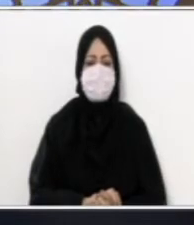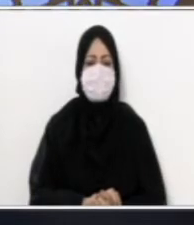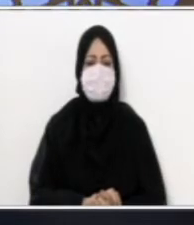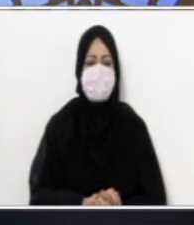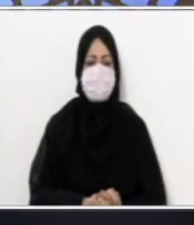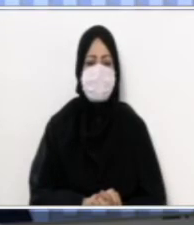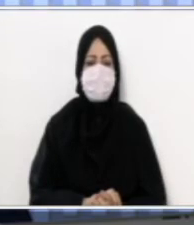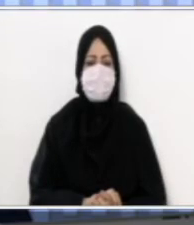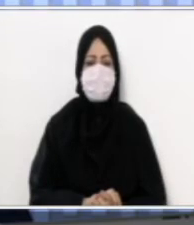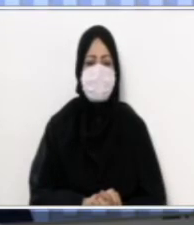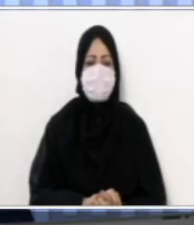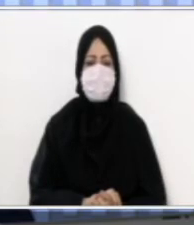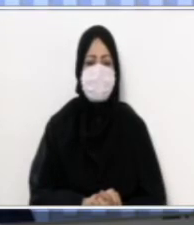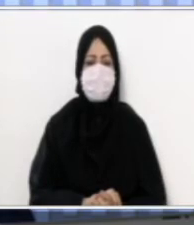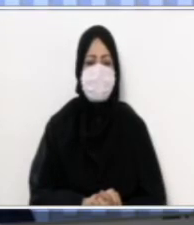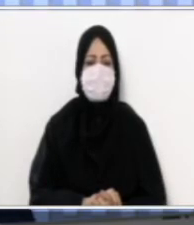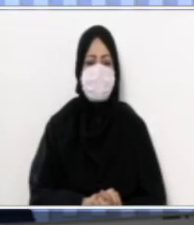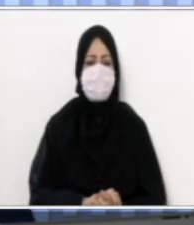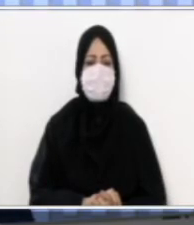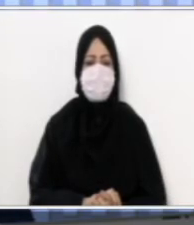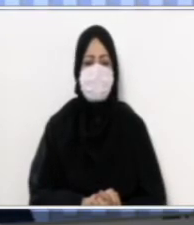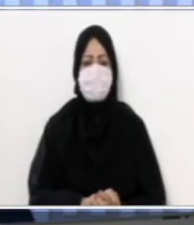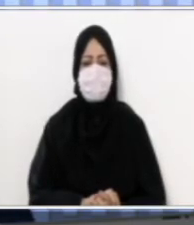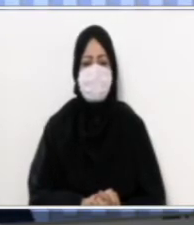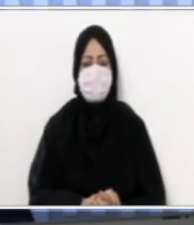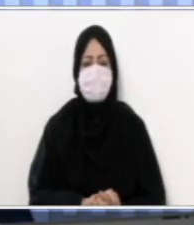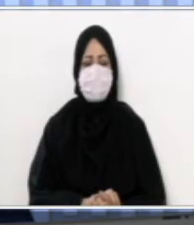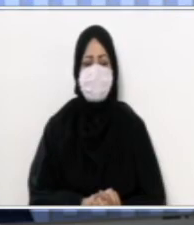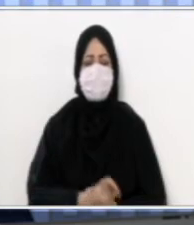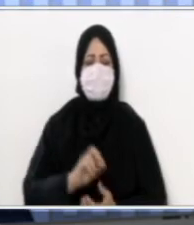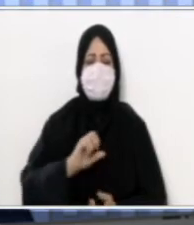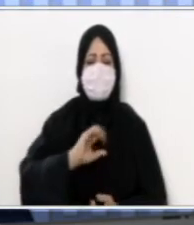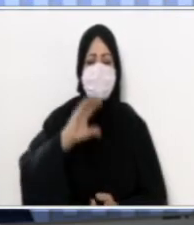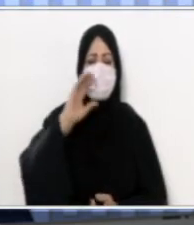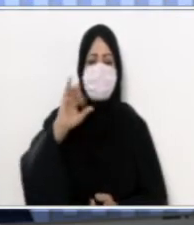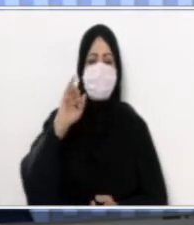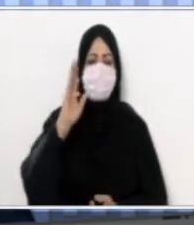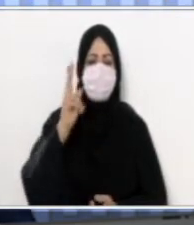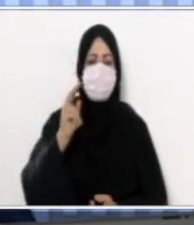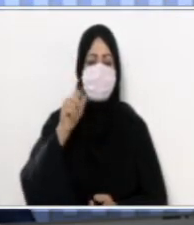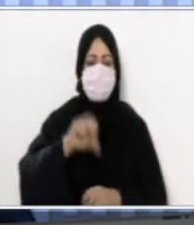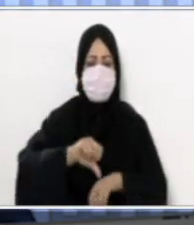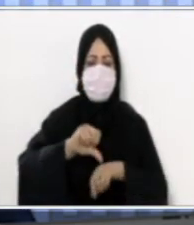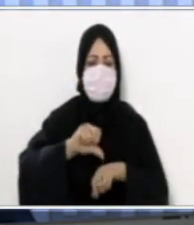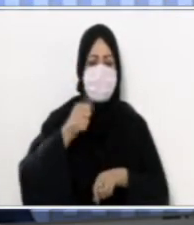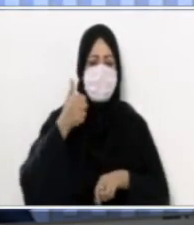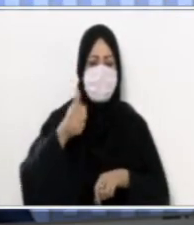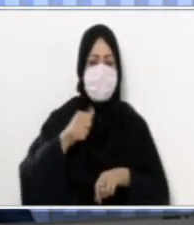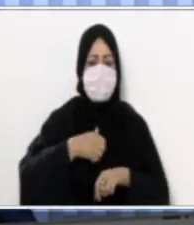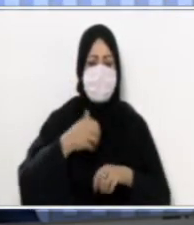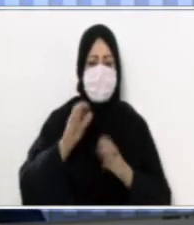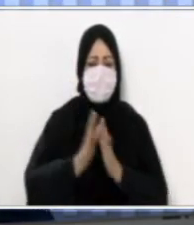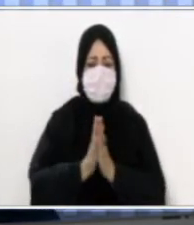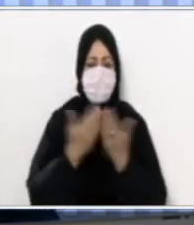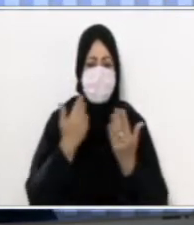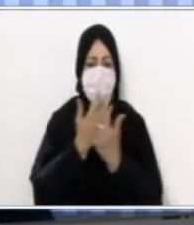إذن الأخ مختار من طرابلس يسأل عن مس المصحف دون وضوء أو الحاجة. جزاك الله خيرا وجزا